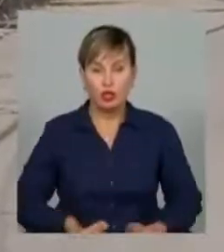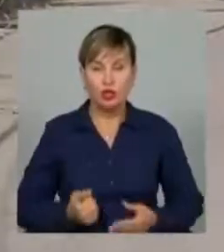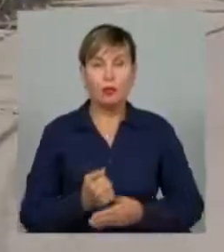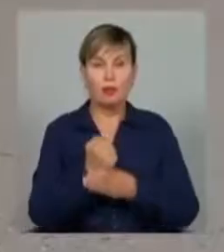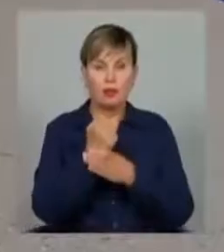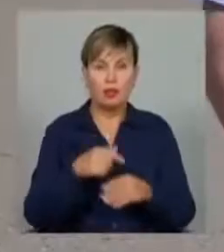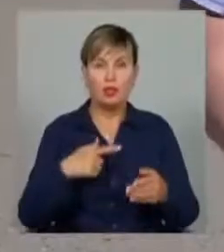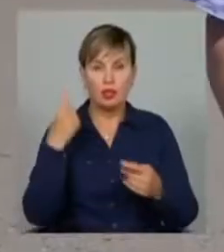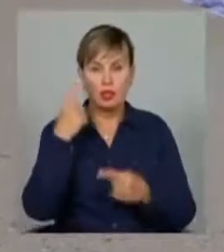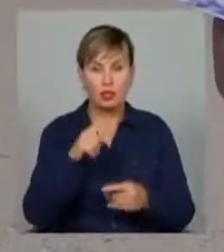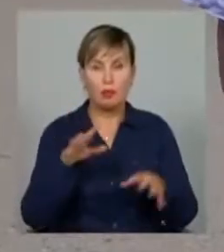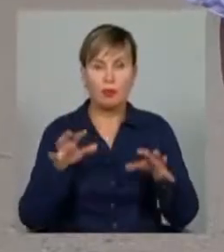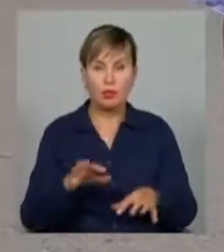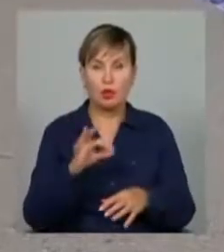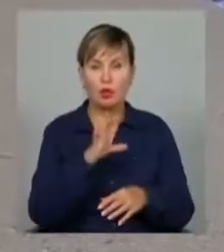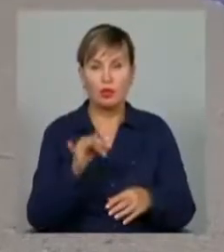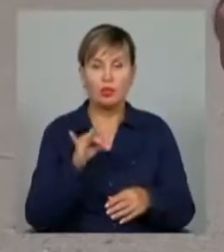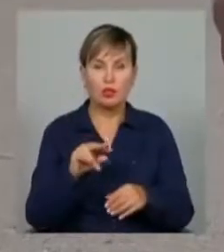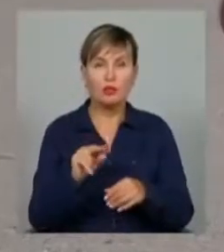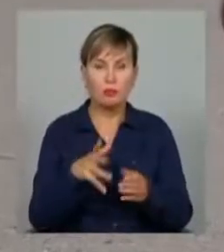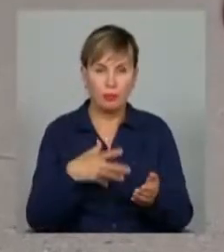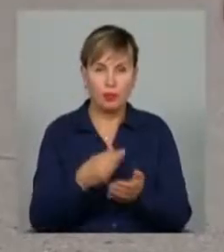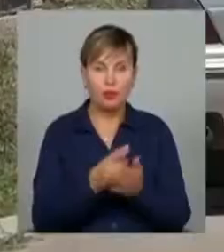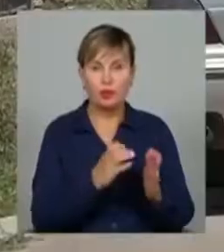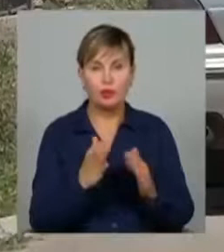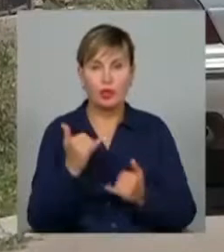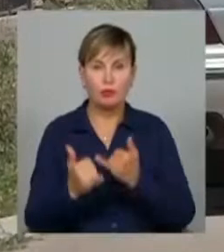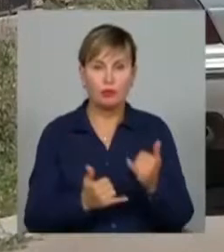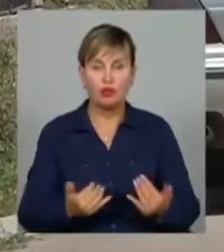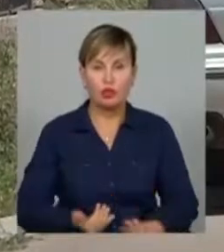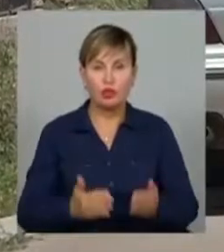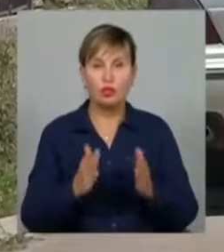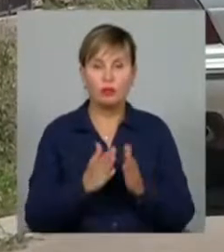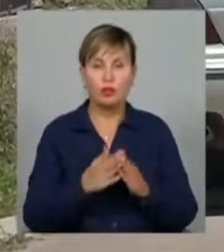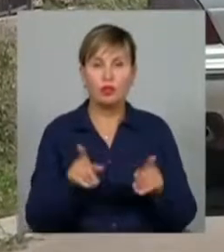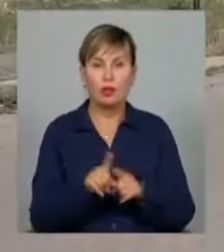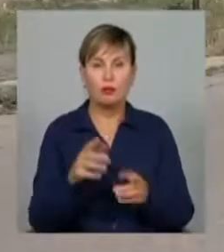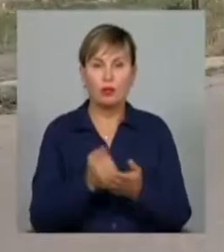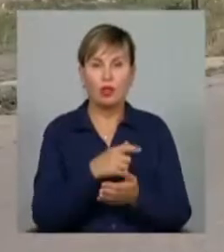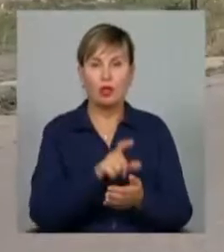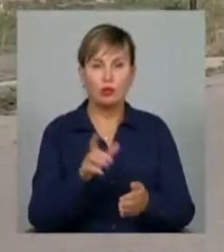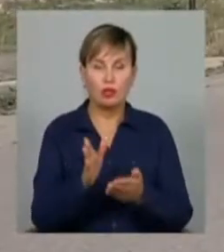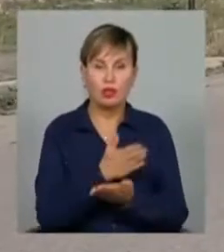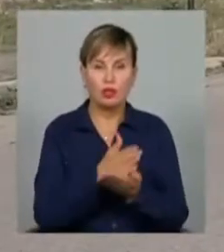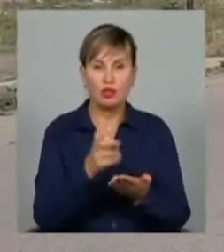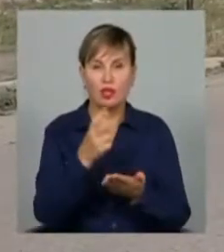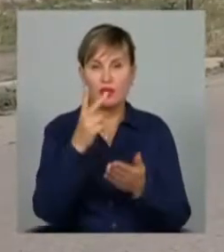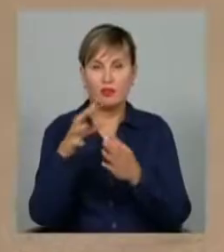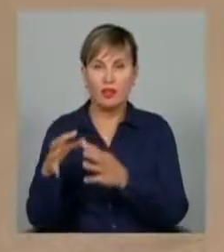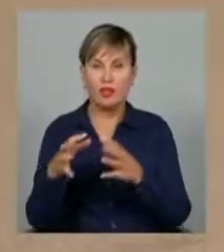поддерживает инициативу председателя ОСИ и исправно платит за обслуживание жилых домов. Таким образом, люди разделились на два